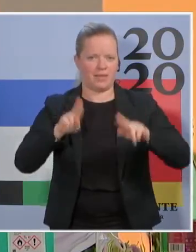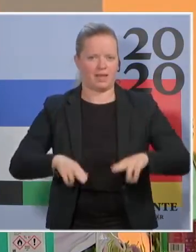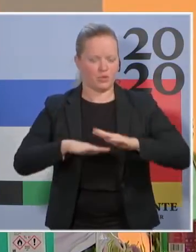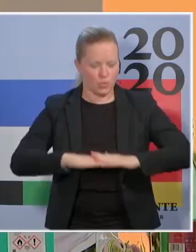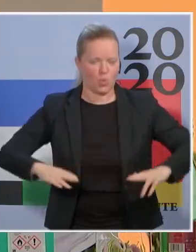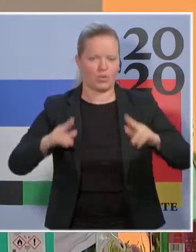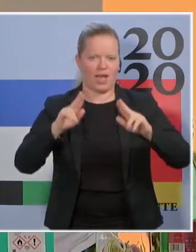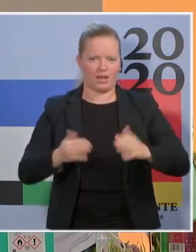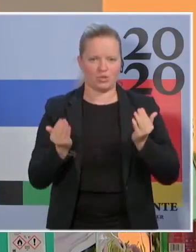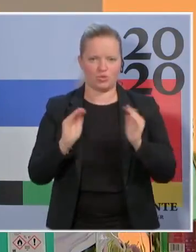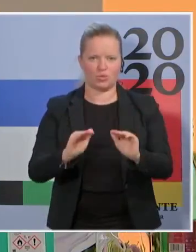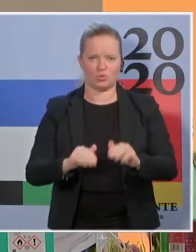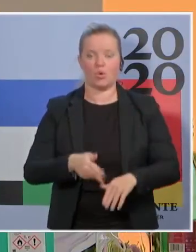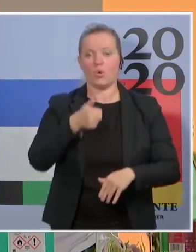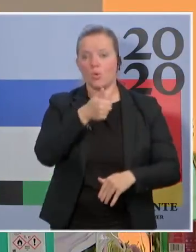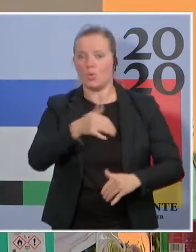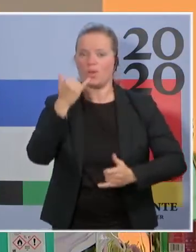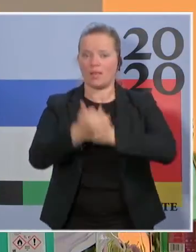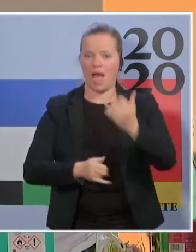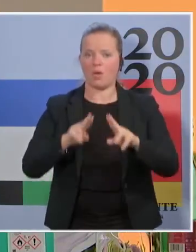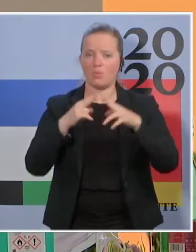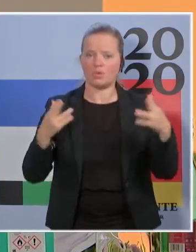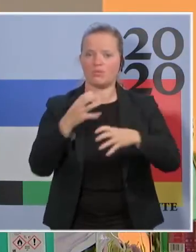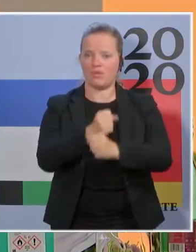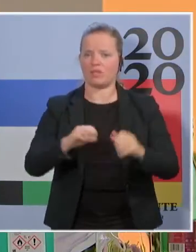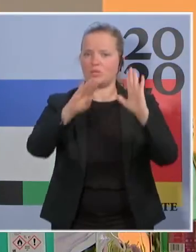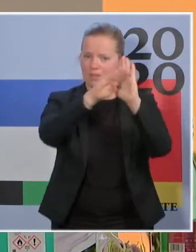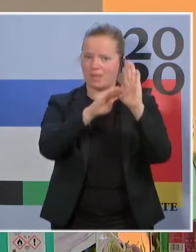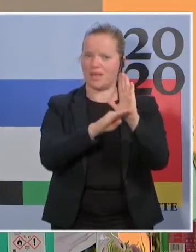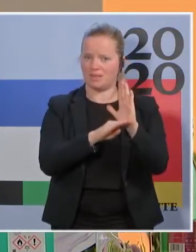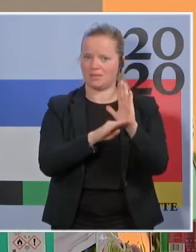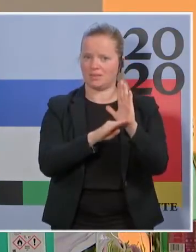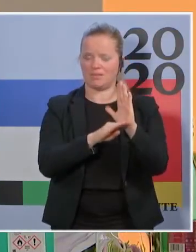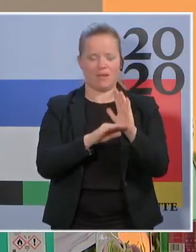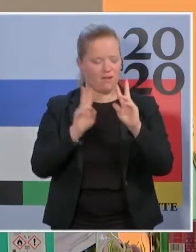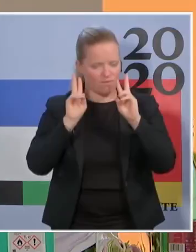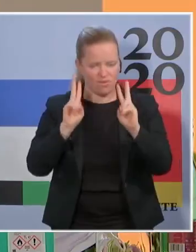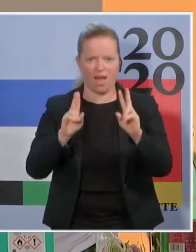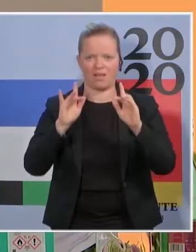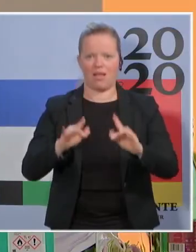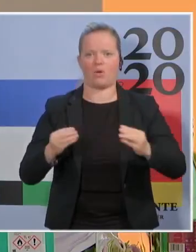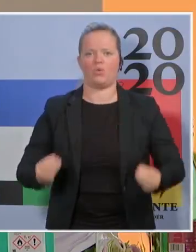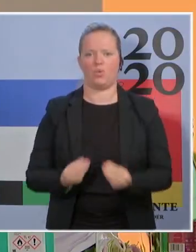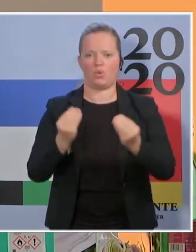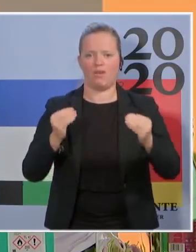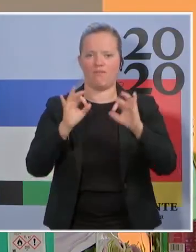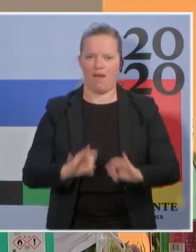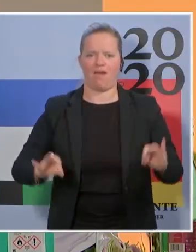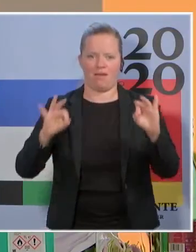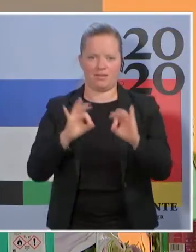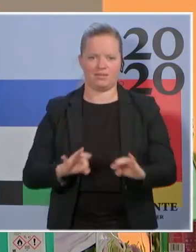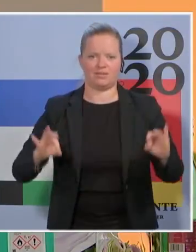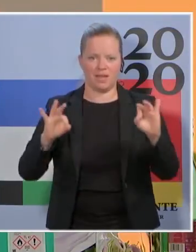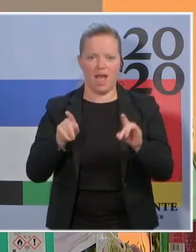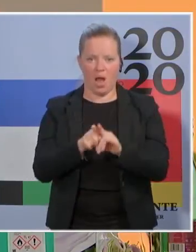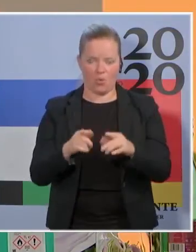Grundrechte. 100 Jahre Bundesverfassungsgesetz, das ist wahrlich ein Grund zum Feiern, auch in